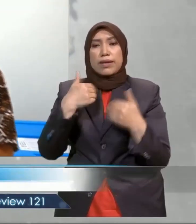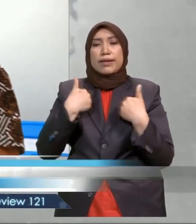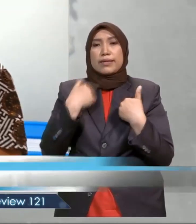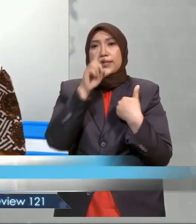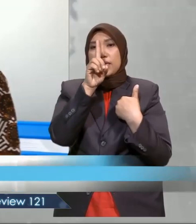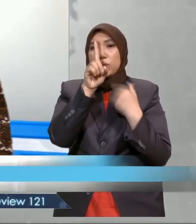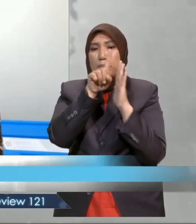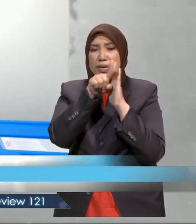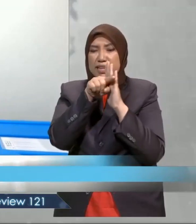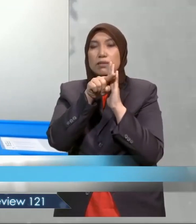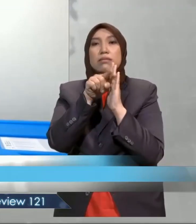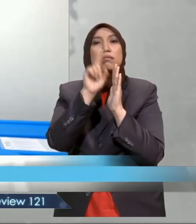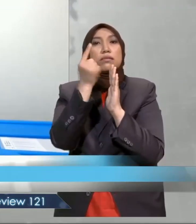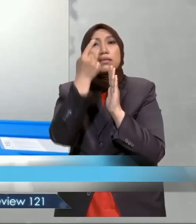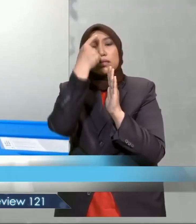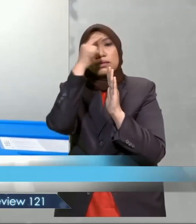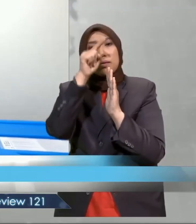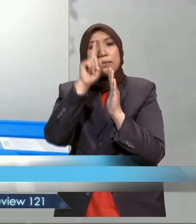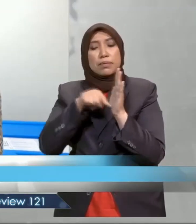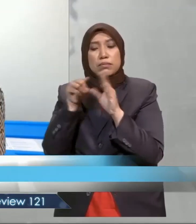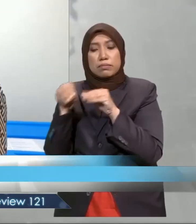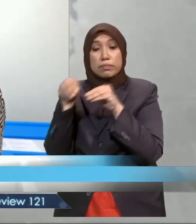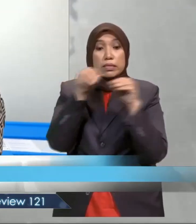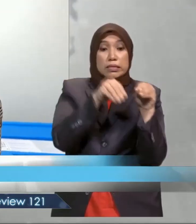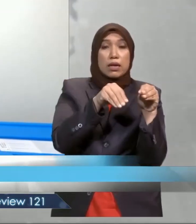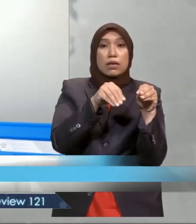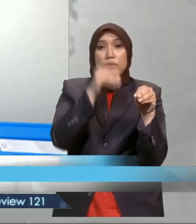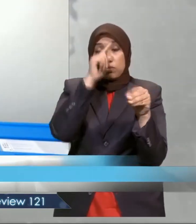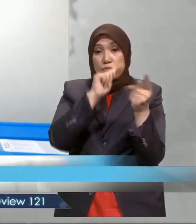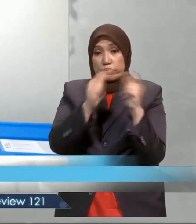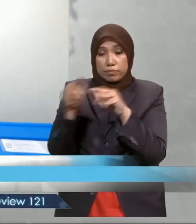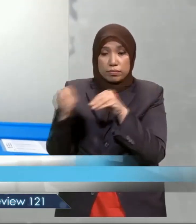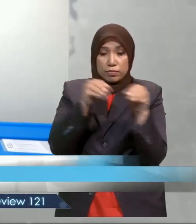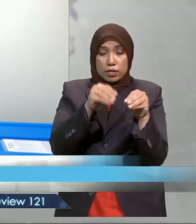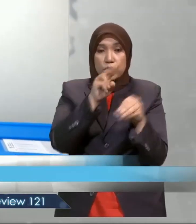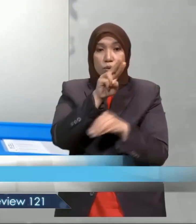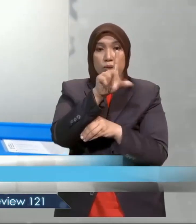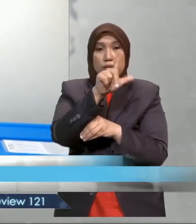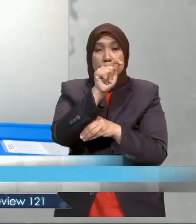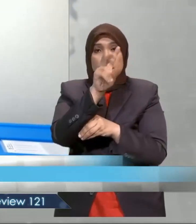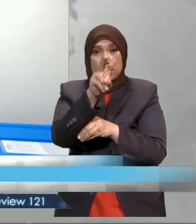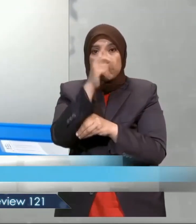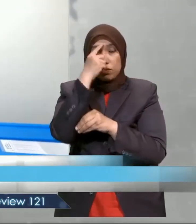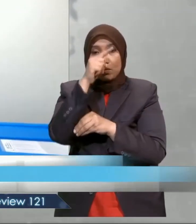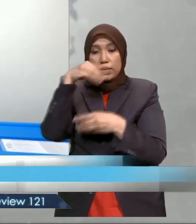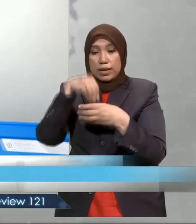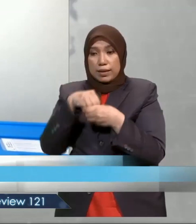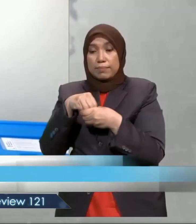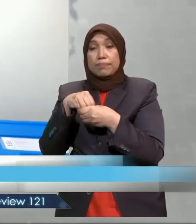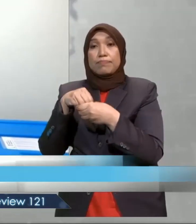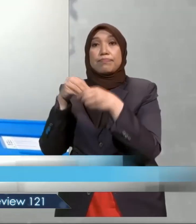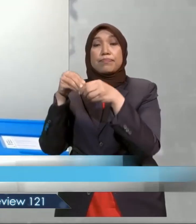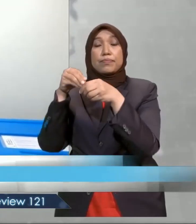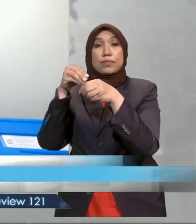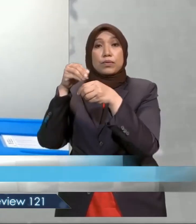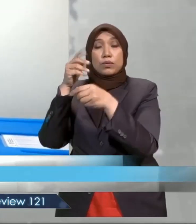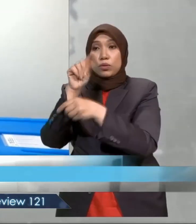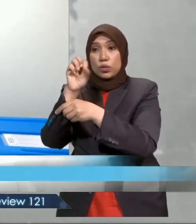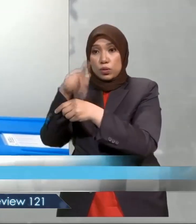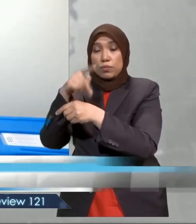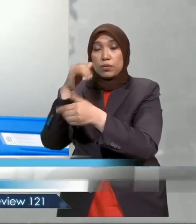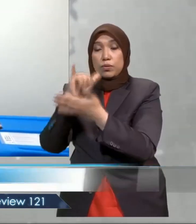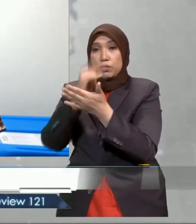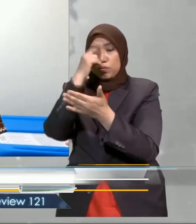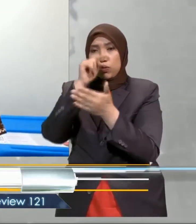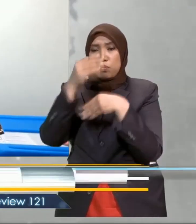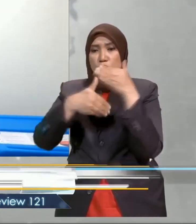kurang 1 minit saja untuk memindahkan vaksin ni daripada ULTF ke dalam top loading lah. So proses 1